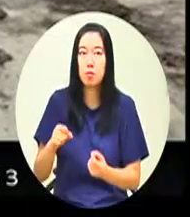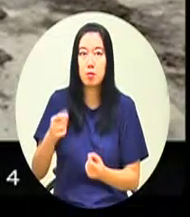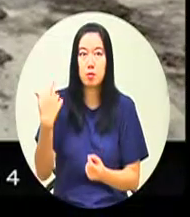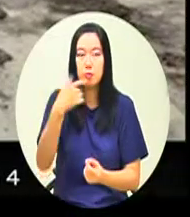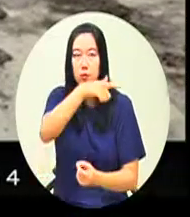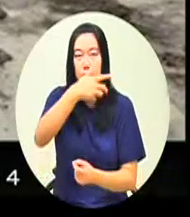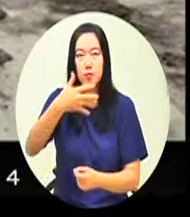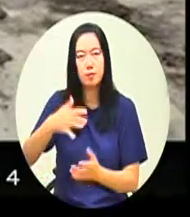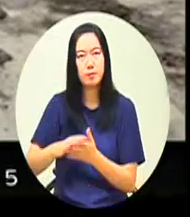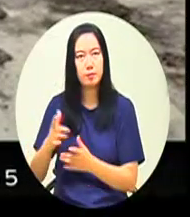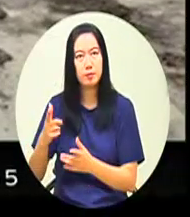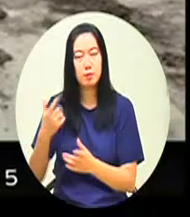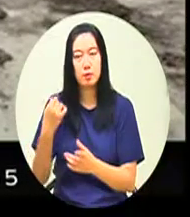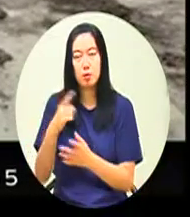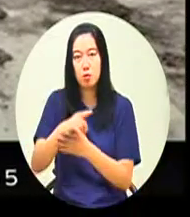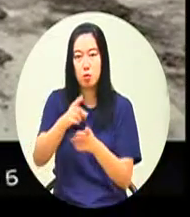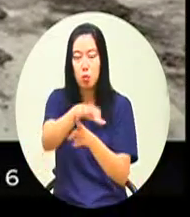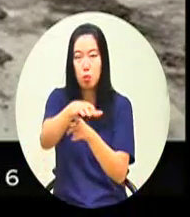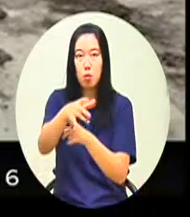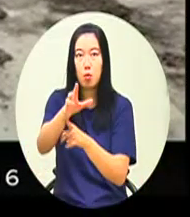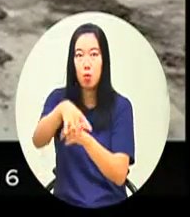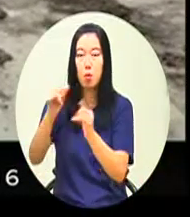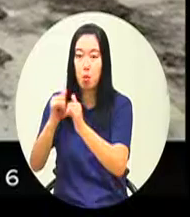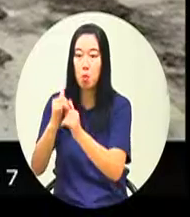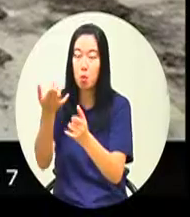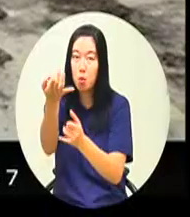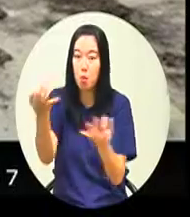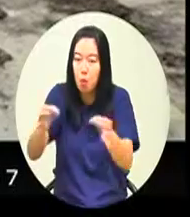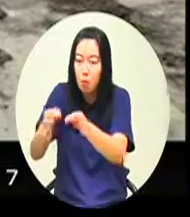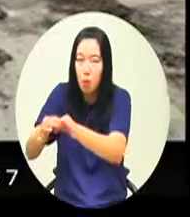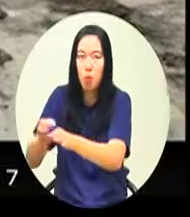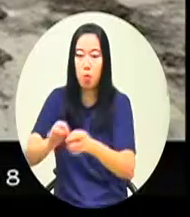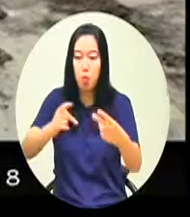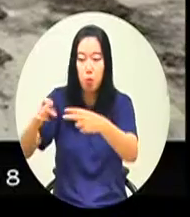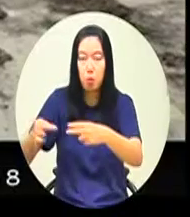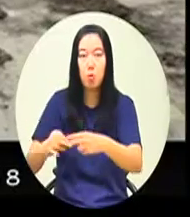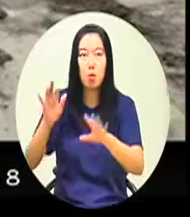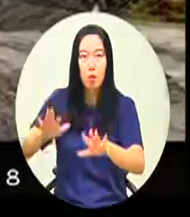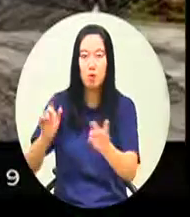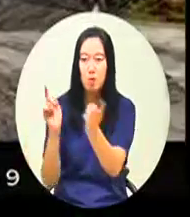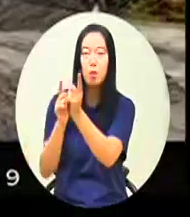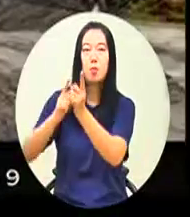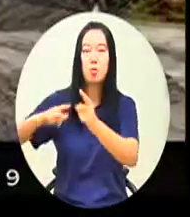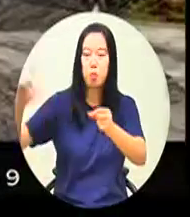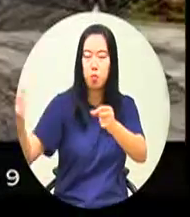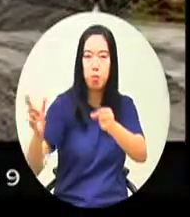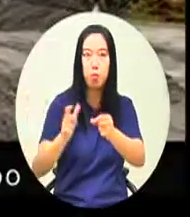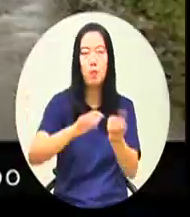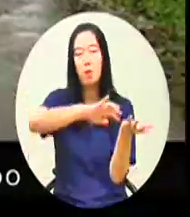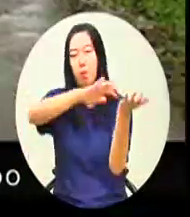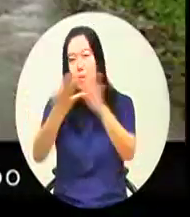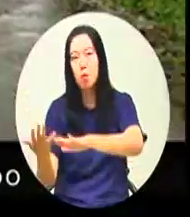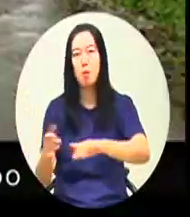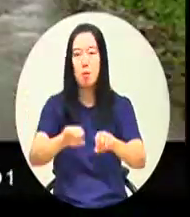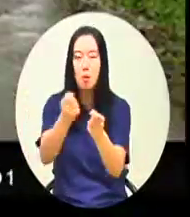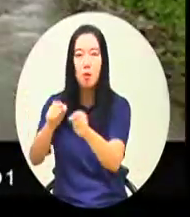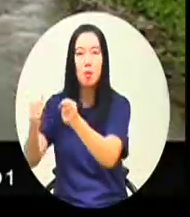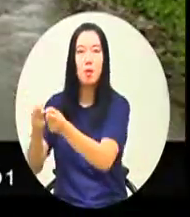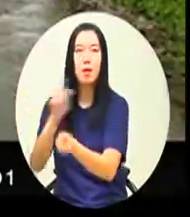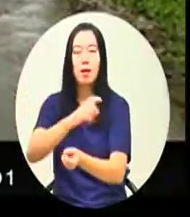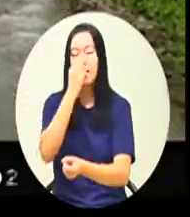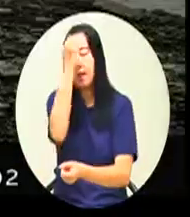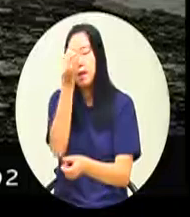老百姓有集资，有去修了。现在呢，经过梅基台风一来，又变成这个样子，变成这个样子，更惨